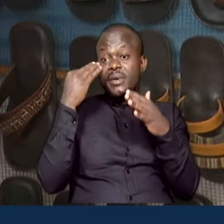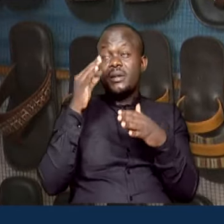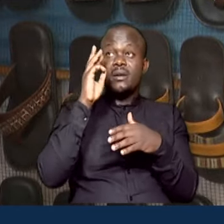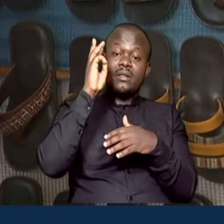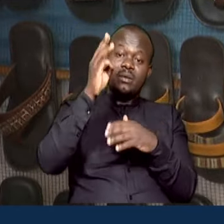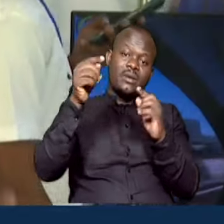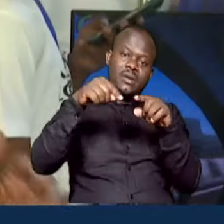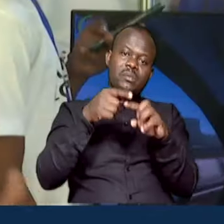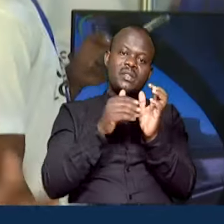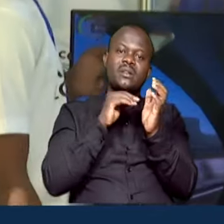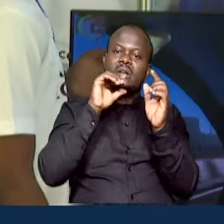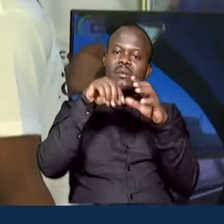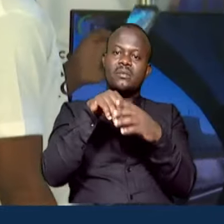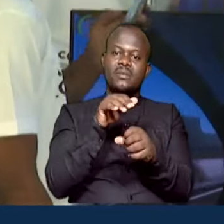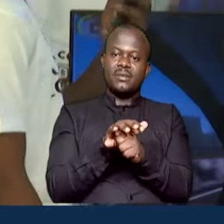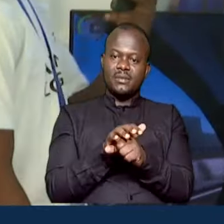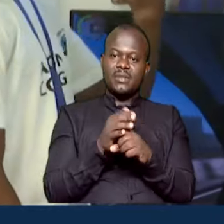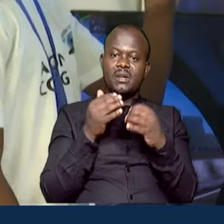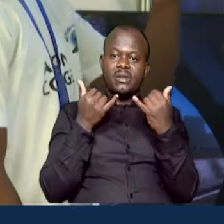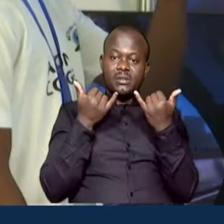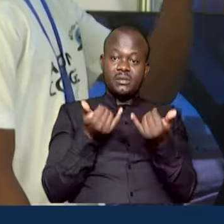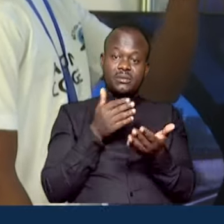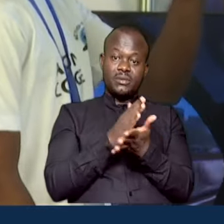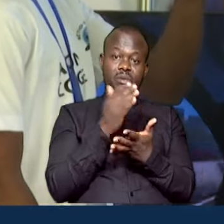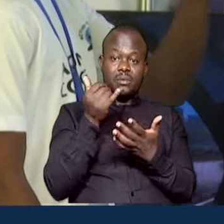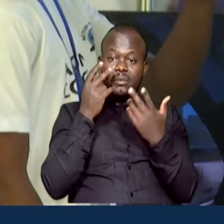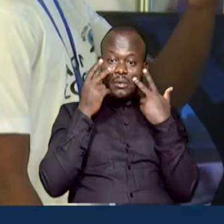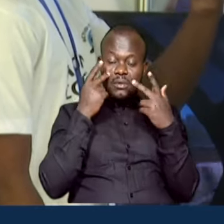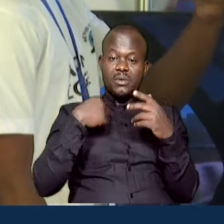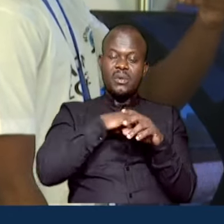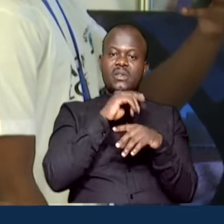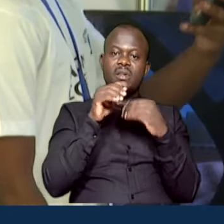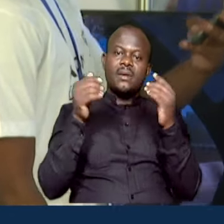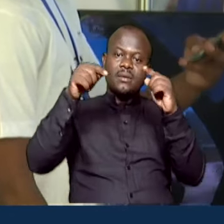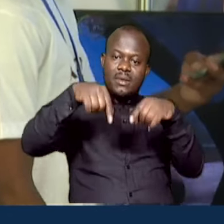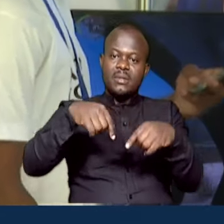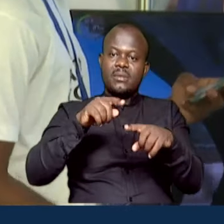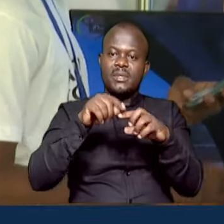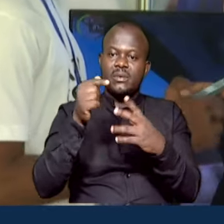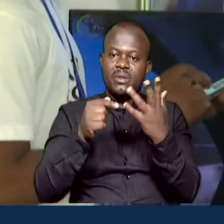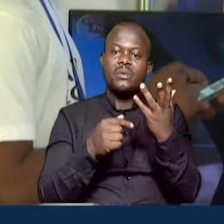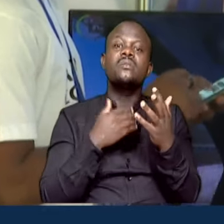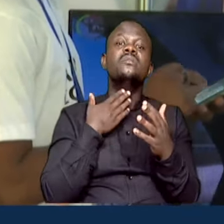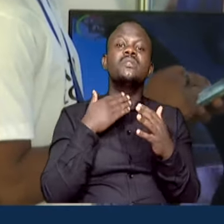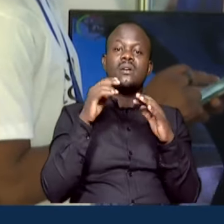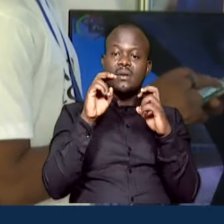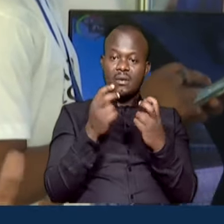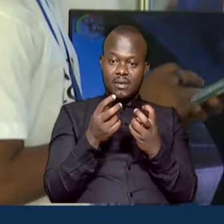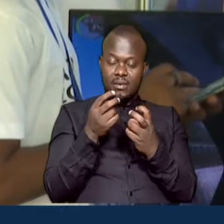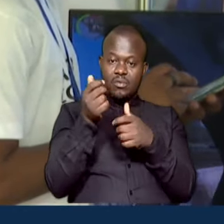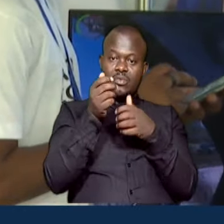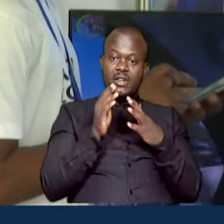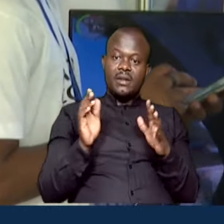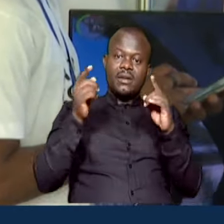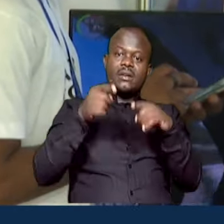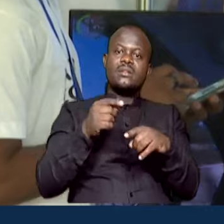ntabwo bari kwitabira cyane. Ubu ngubu rwose urabona ko turi gufite abantu batwitabiye bitewe n'ibintu badushaka nka poto. Mukiraza fase mufite